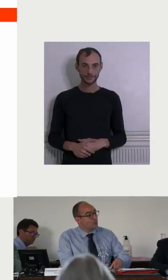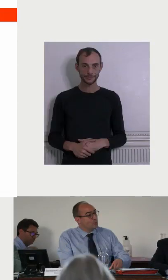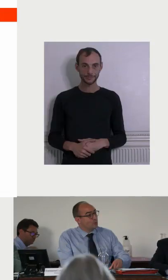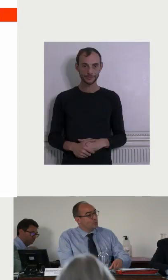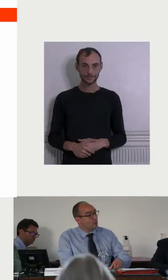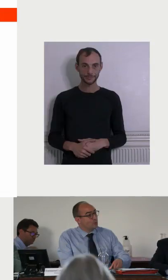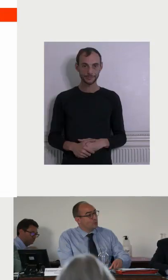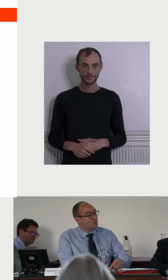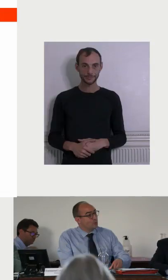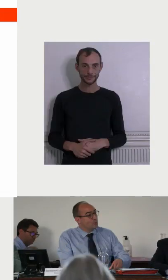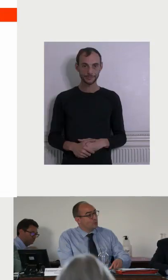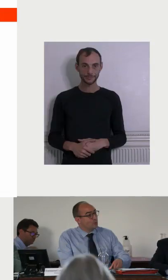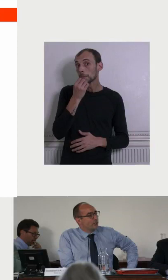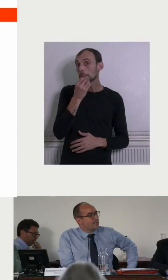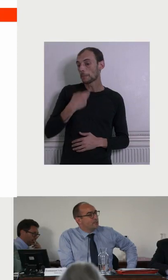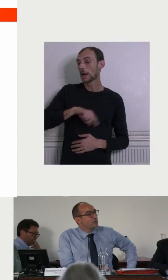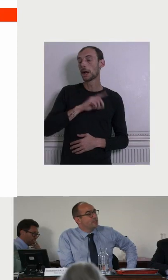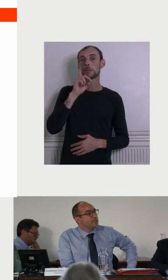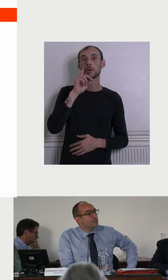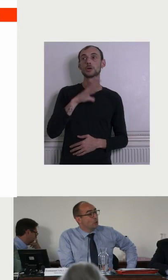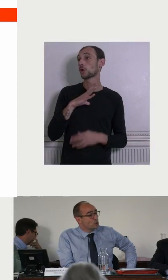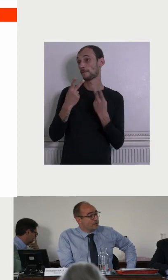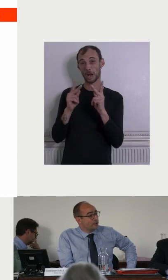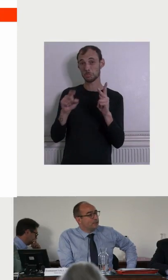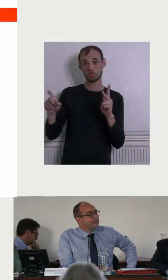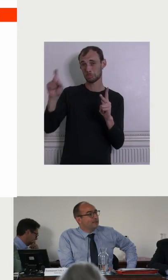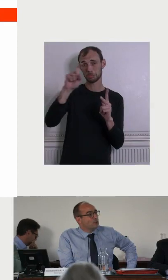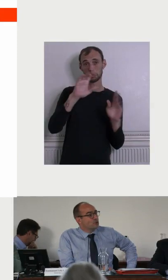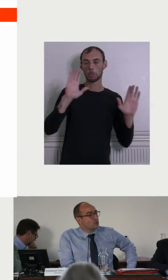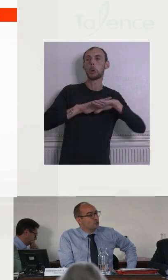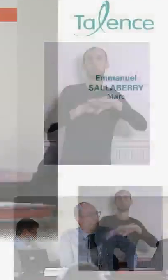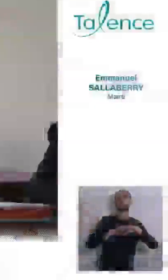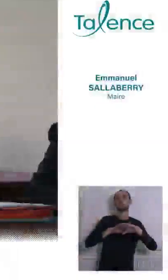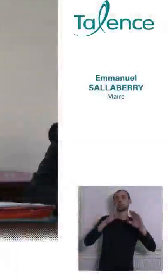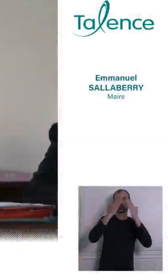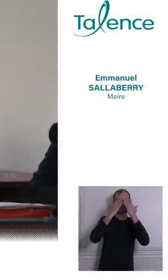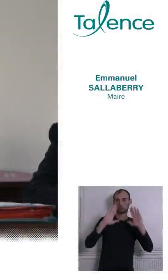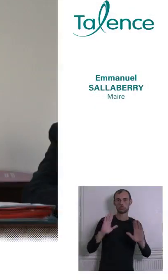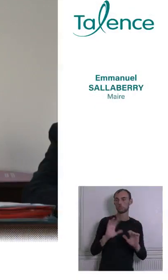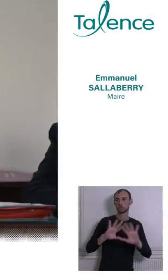et que vous ne m'écoutez pas, on va peut-être pas. Est-ce que vous avez des questions ?